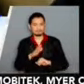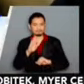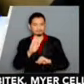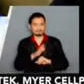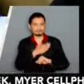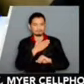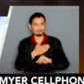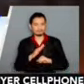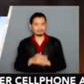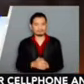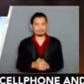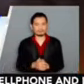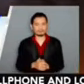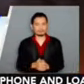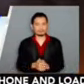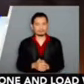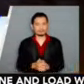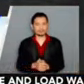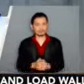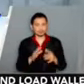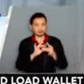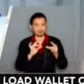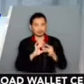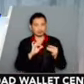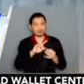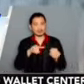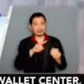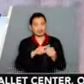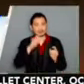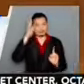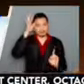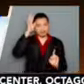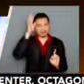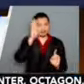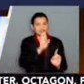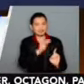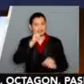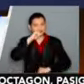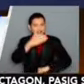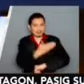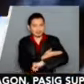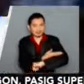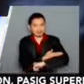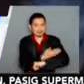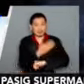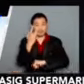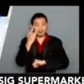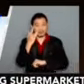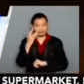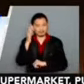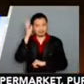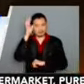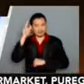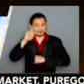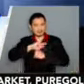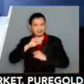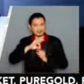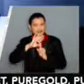the Arnulfo and Alfritz Blanche story. Bukod sa Father's Day special, kwento rin ito ng mga miyembro